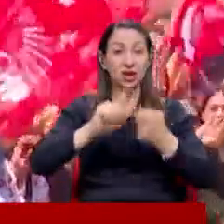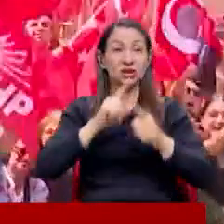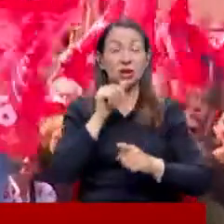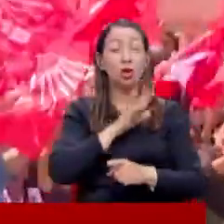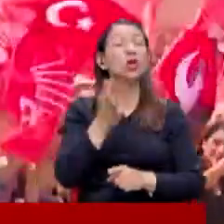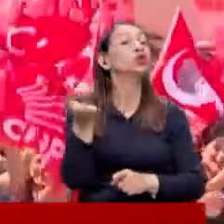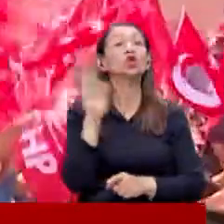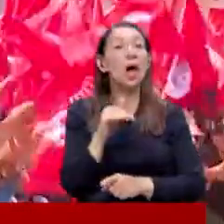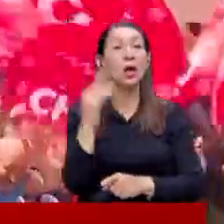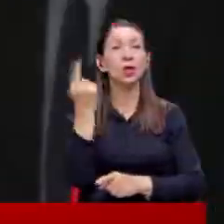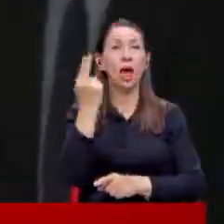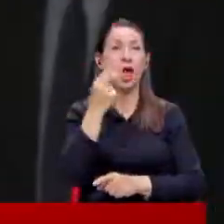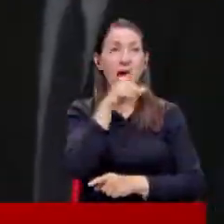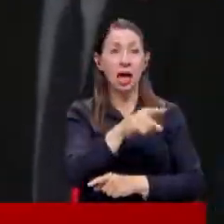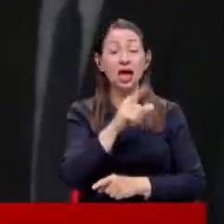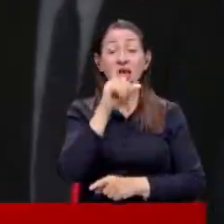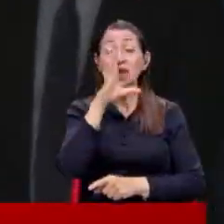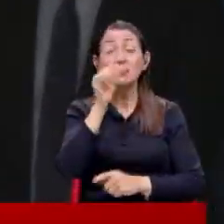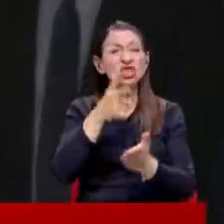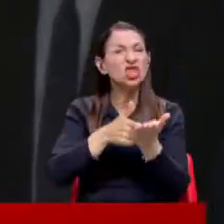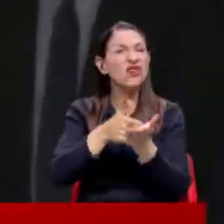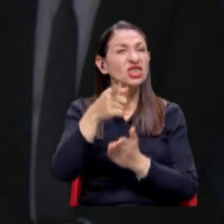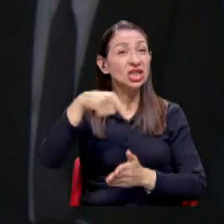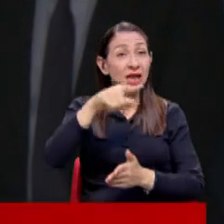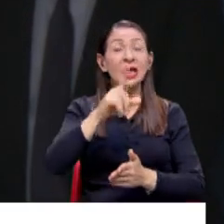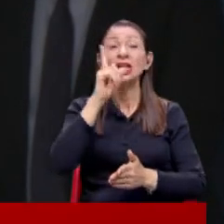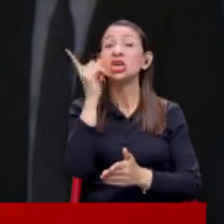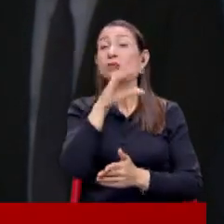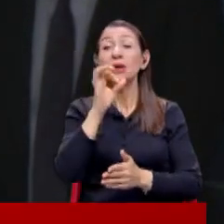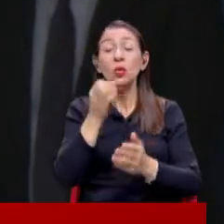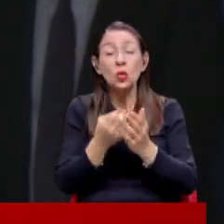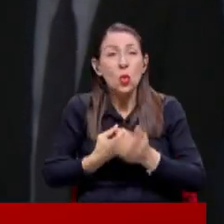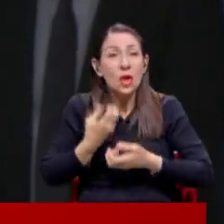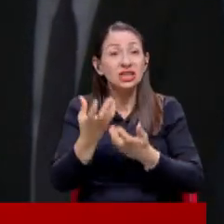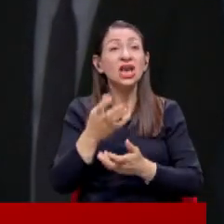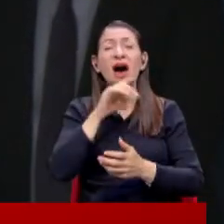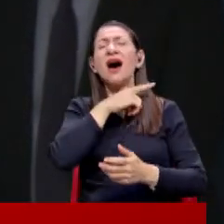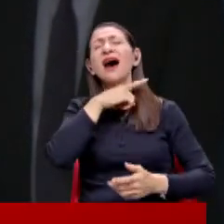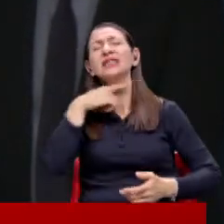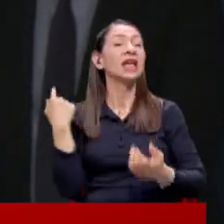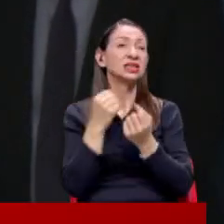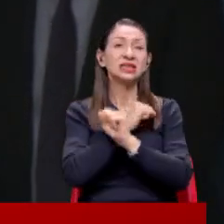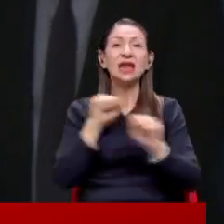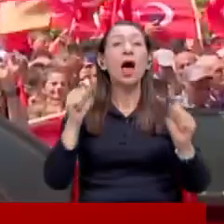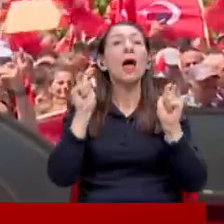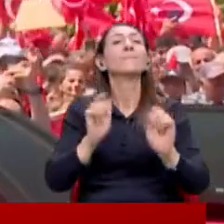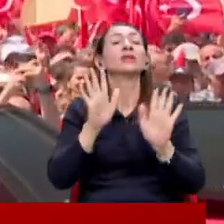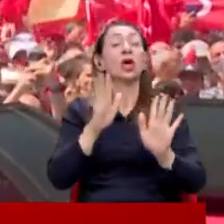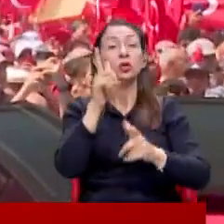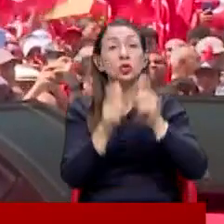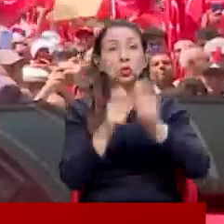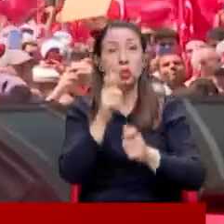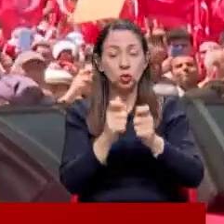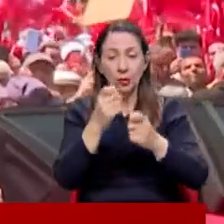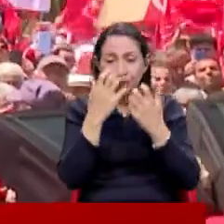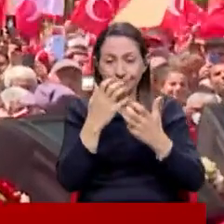Kılıçdaroğlu, sonrasında Kütahya. Hiçbir çiftçi, hiçbir üretici asla zarar etmeyecek. Süt